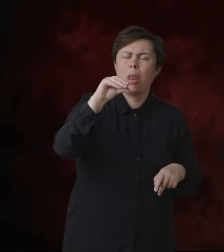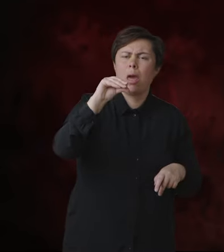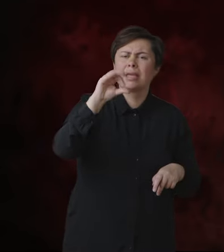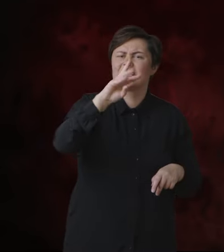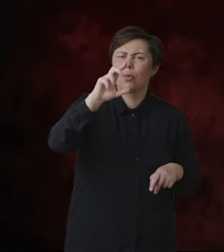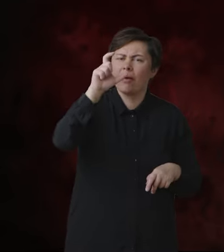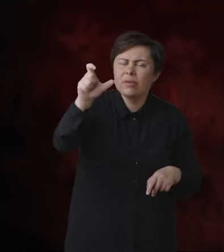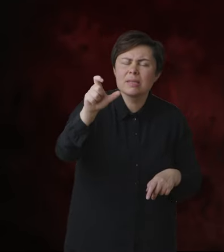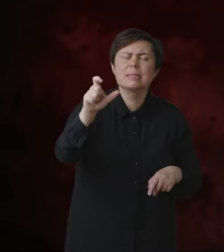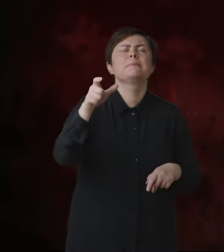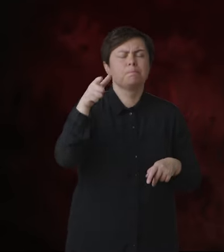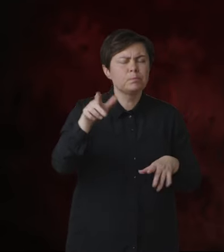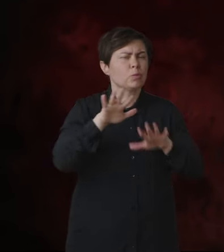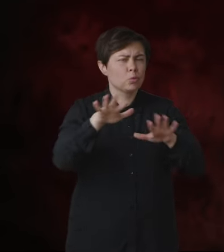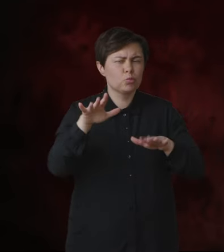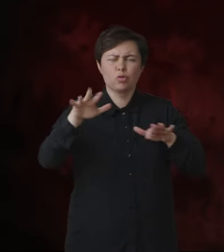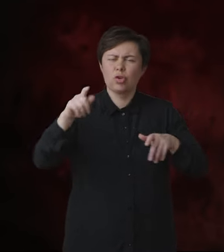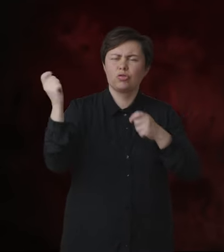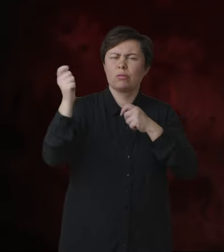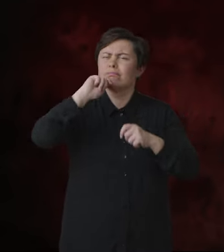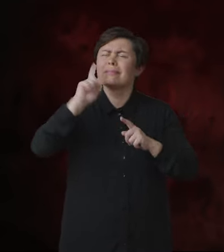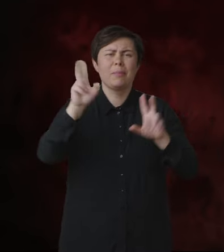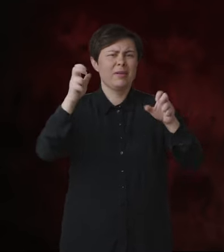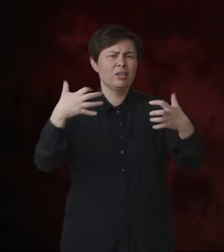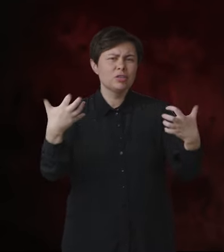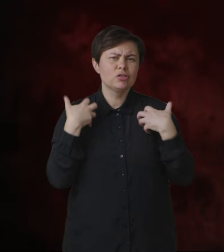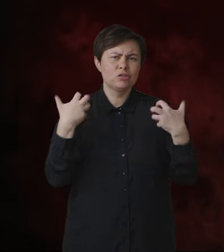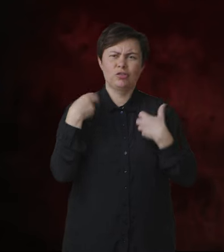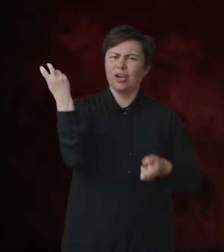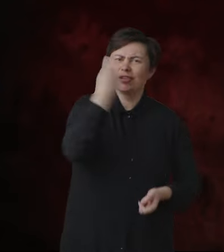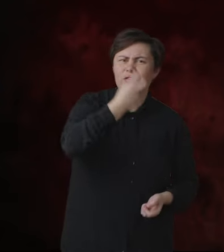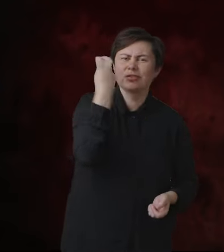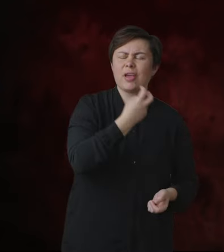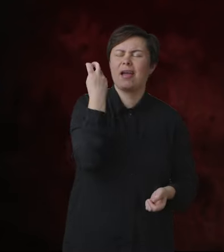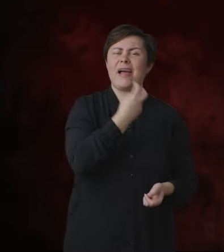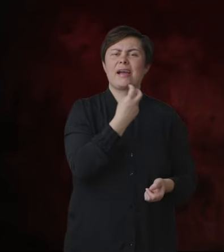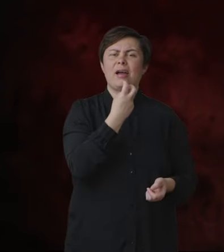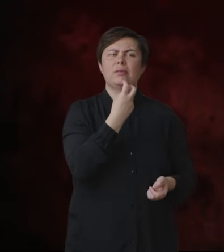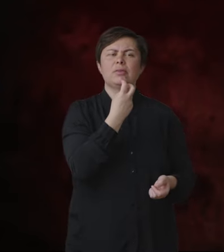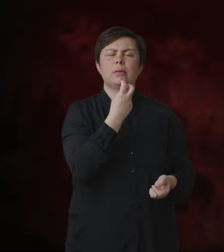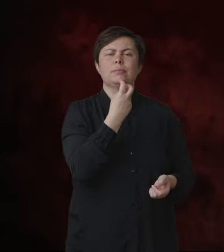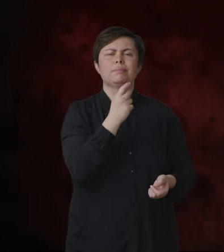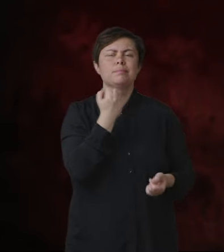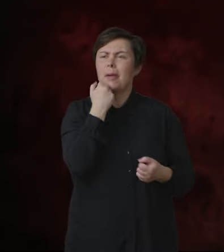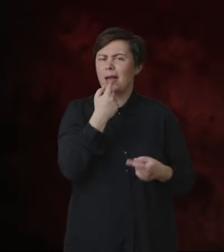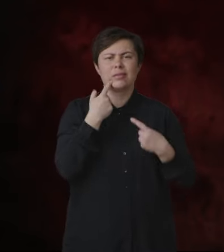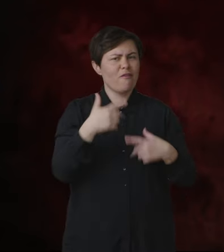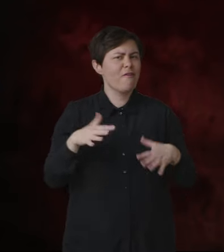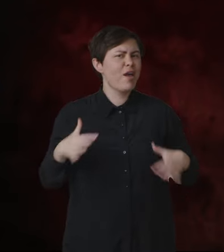szkół. I było naprawdę takie życie, tak ciekawie było, bardzo było